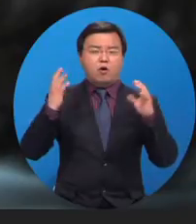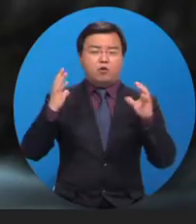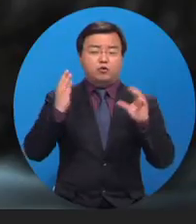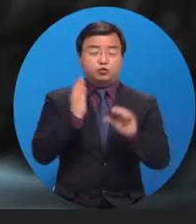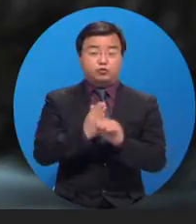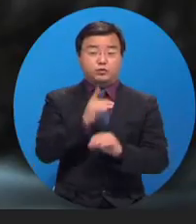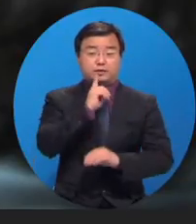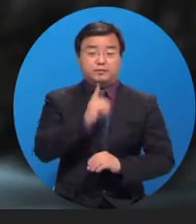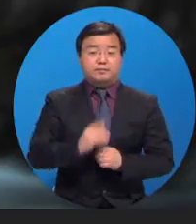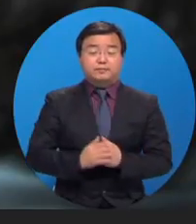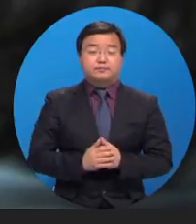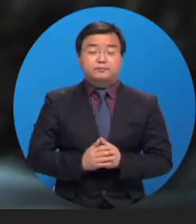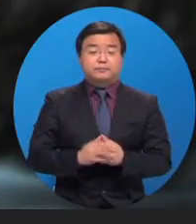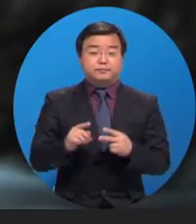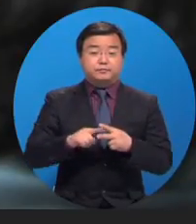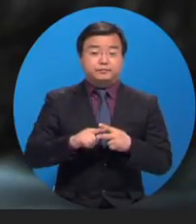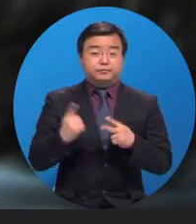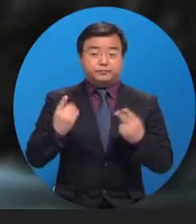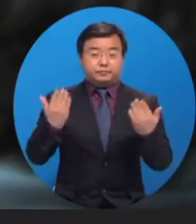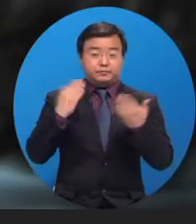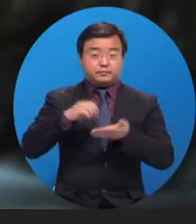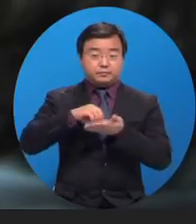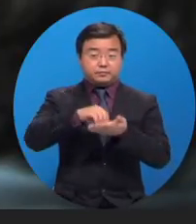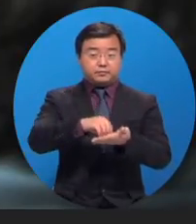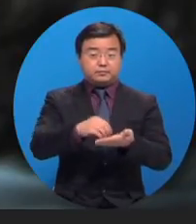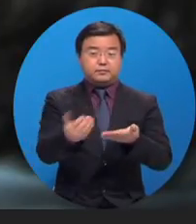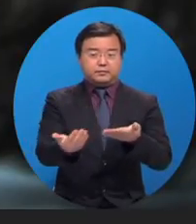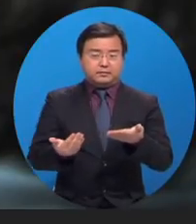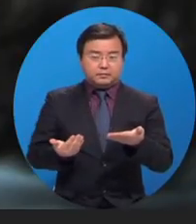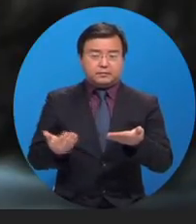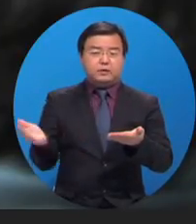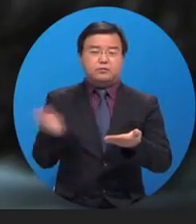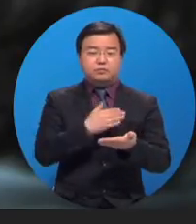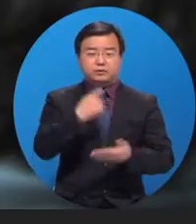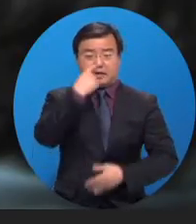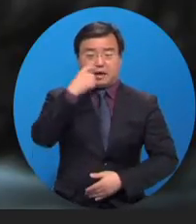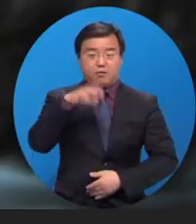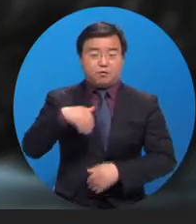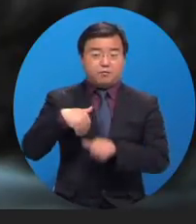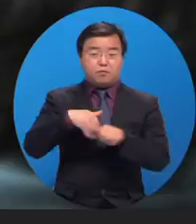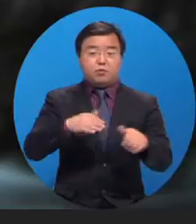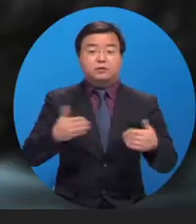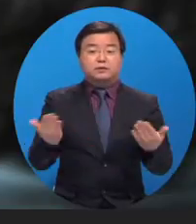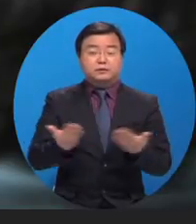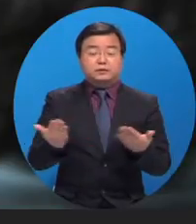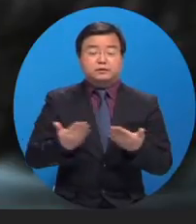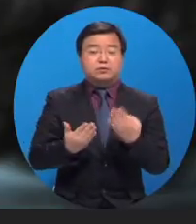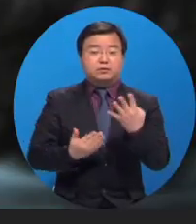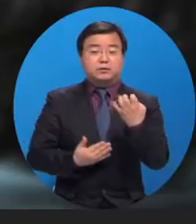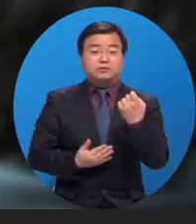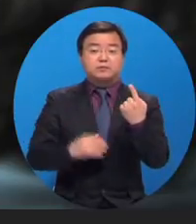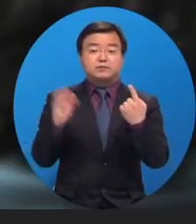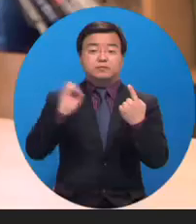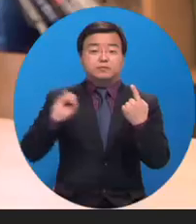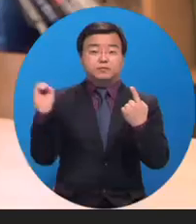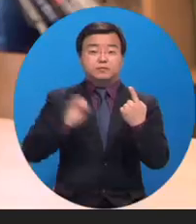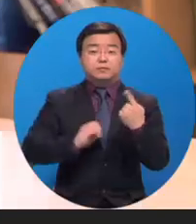초등학교 입학 전부터 아이를 학원에 보낸다 는 응답도 41% 에 달했습니다